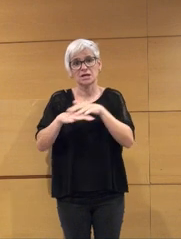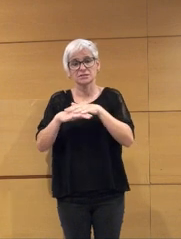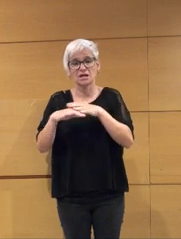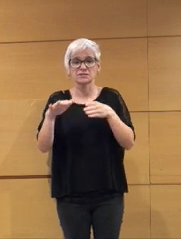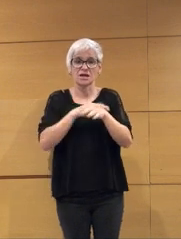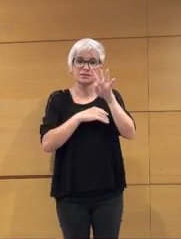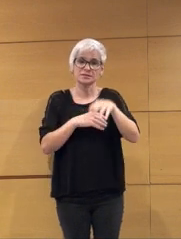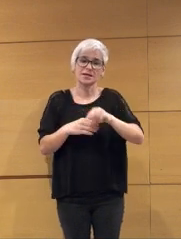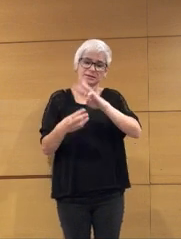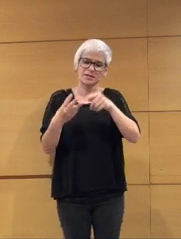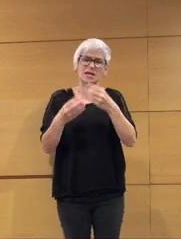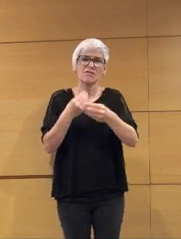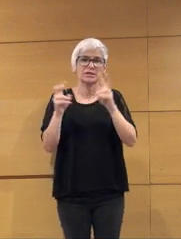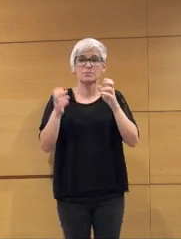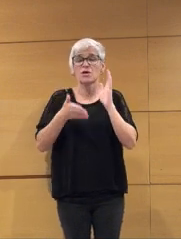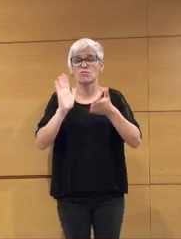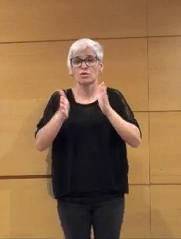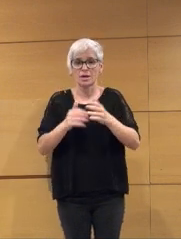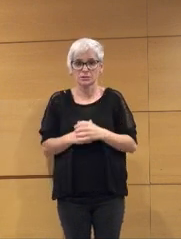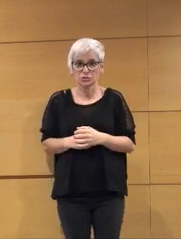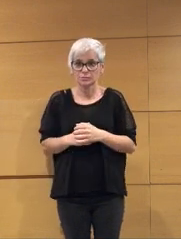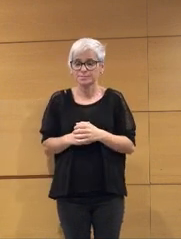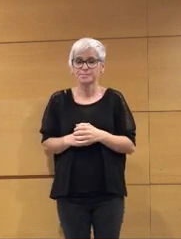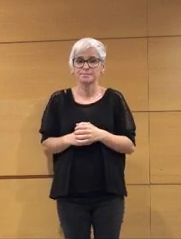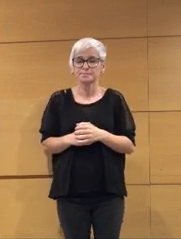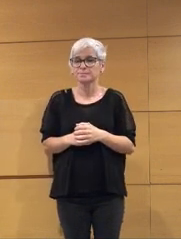és formació. Però això ens ho hem agafat de dues maneres.